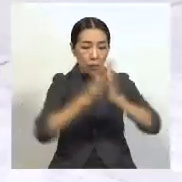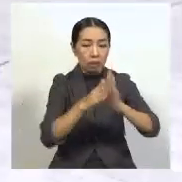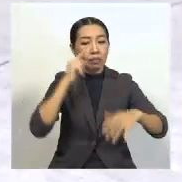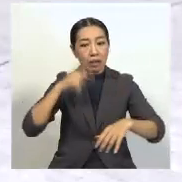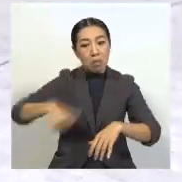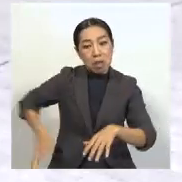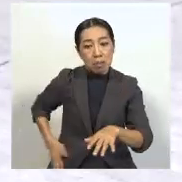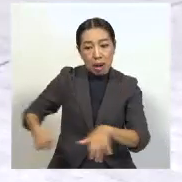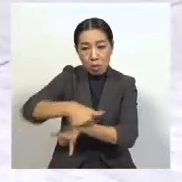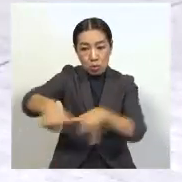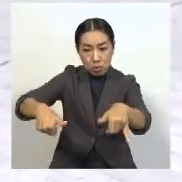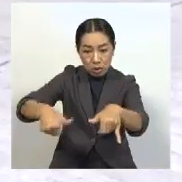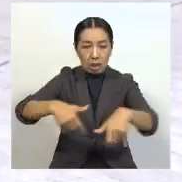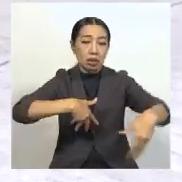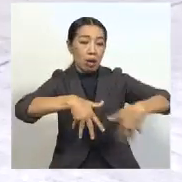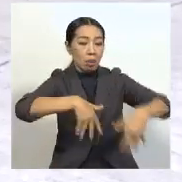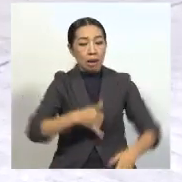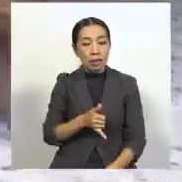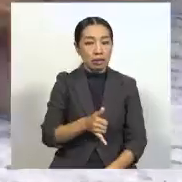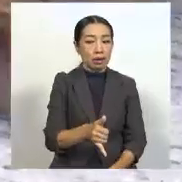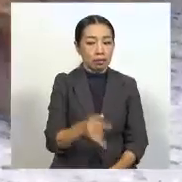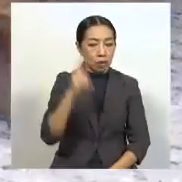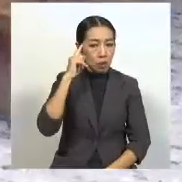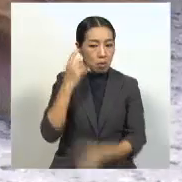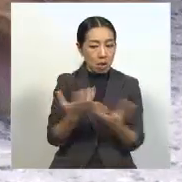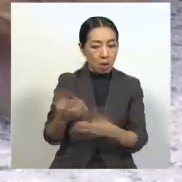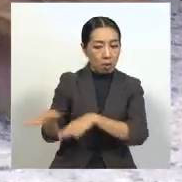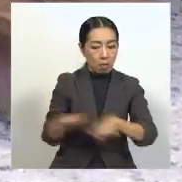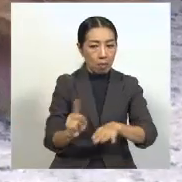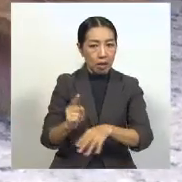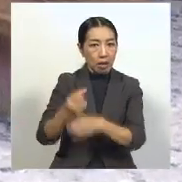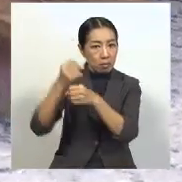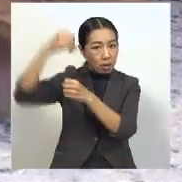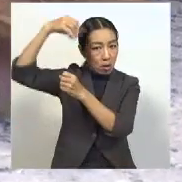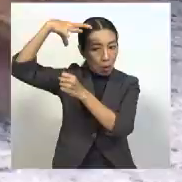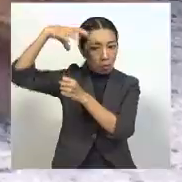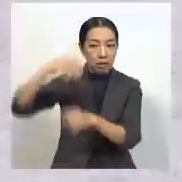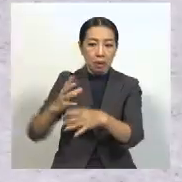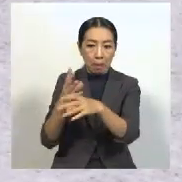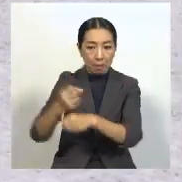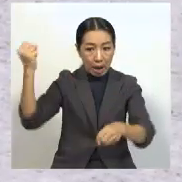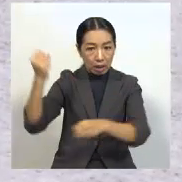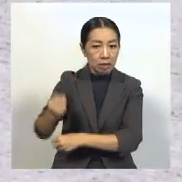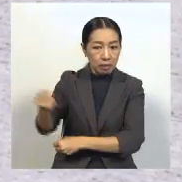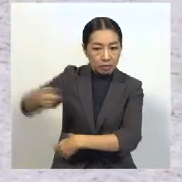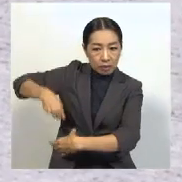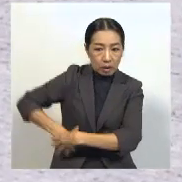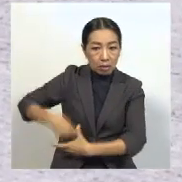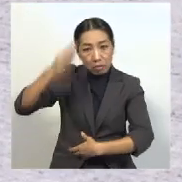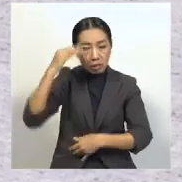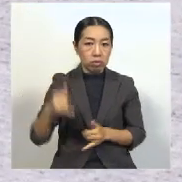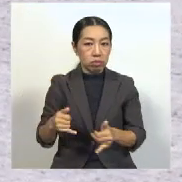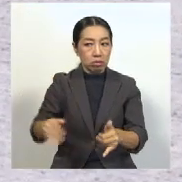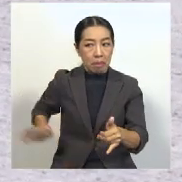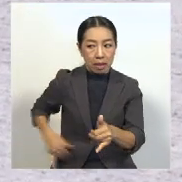ขเนี่ยจริงๆแล้วแต่ละคนก็ต้องมีออปชันครับมีอุปกรณ์ติดตัวไม่ว่าจะเป็นร่มหรือว่าไม้ติดตัวมาด้วยเพื่ออะไรเพื่อป้องกัน